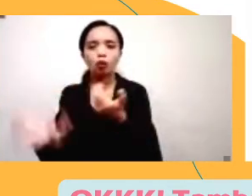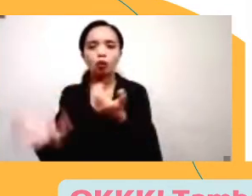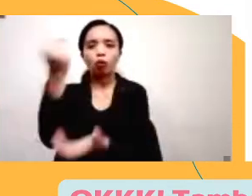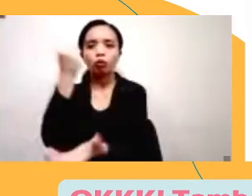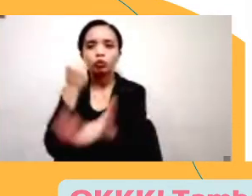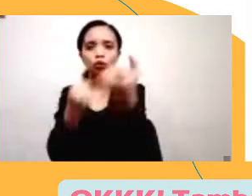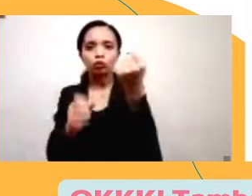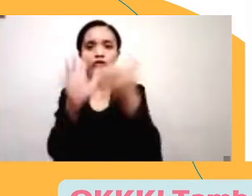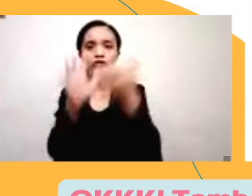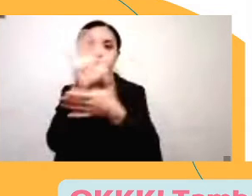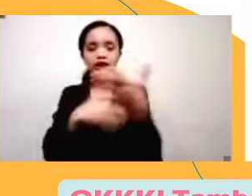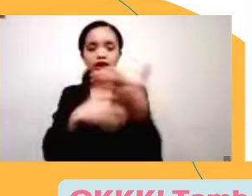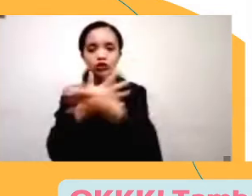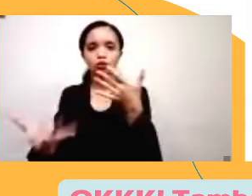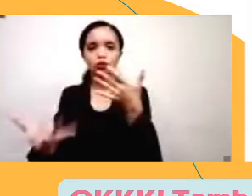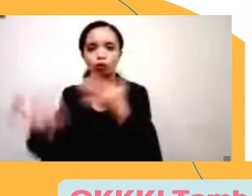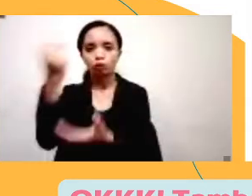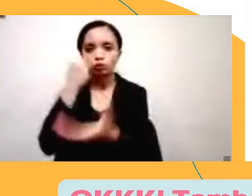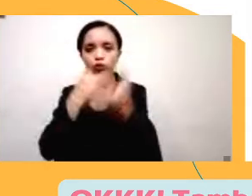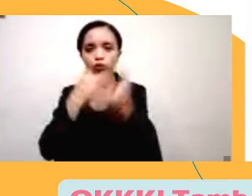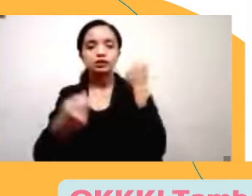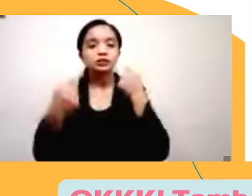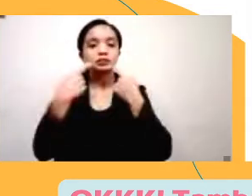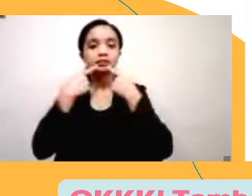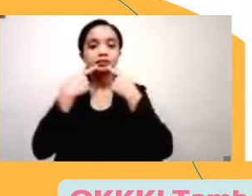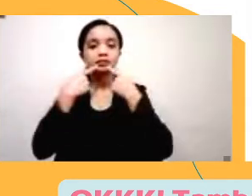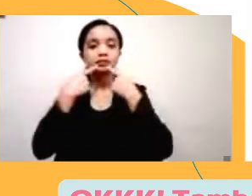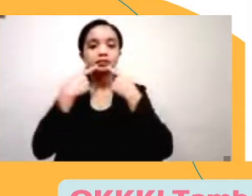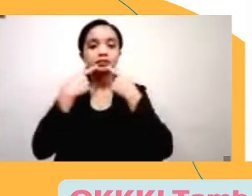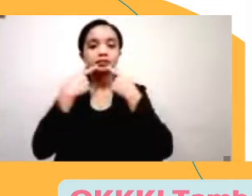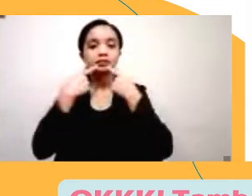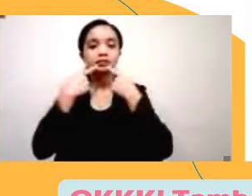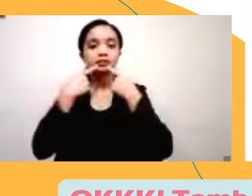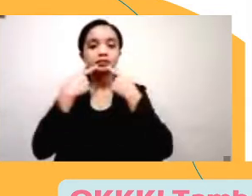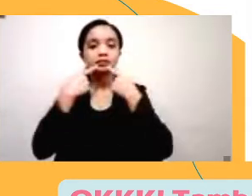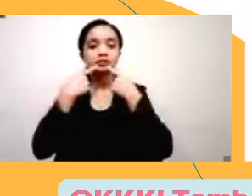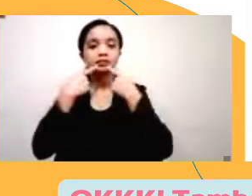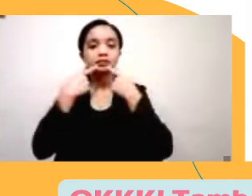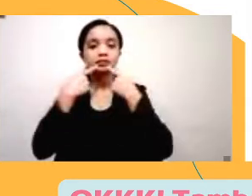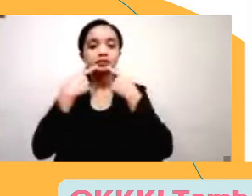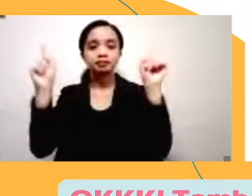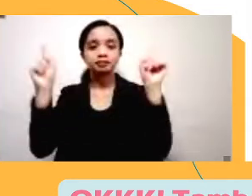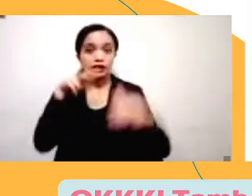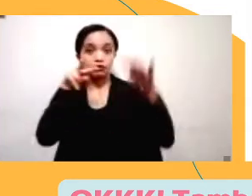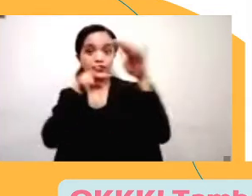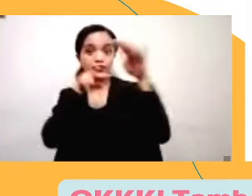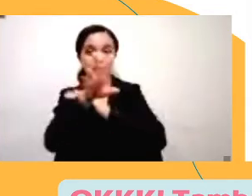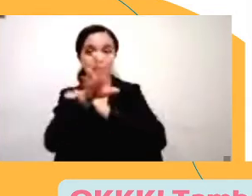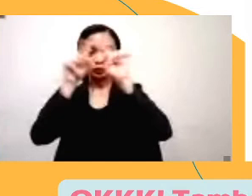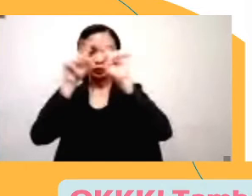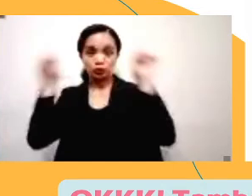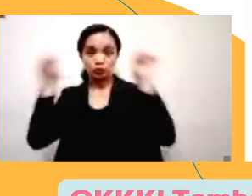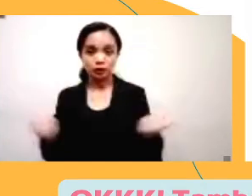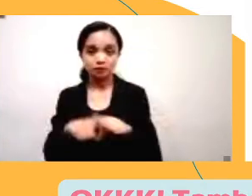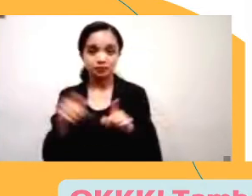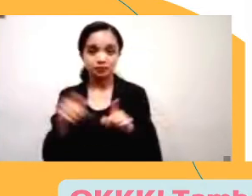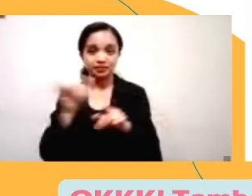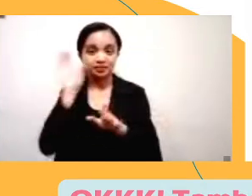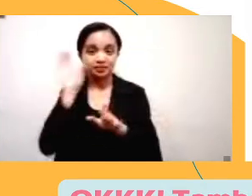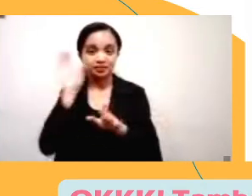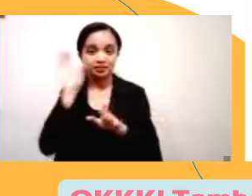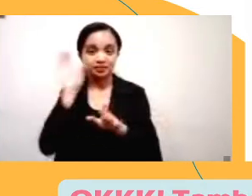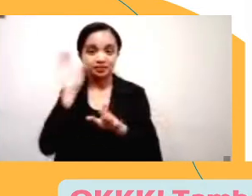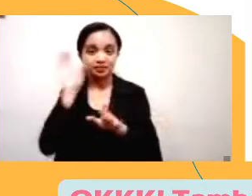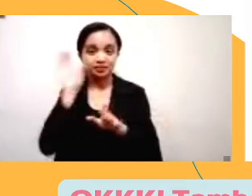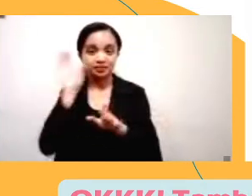pag-unlad sa paglipas ng panahon. Gamit ang mga pictures, drawings, and itong mga huling episode, may nagbanggit, pwede